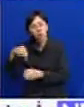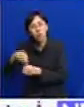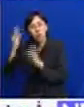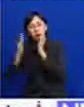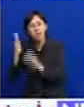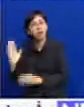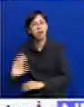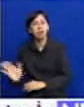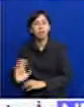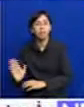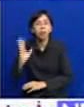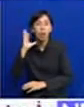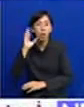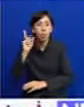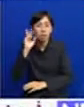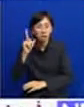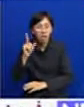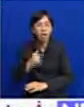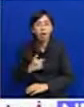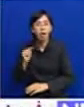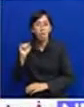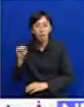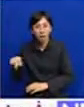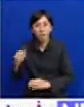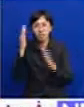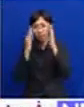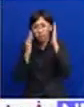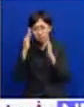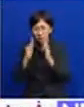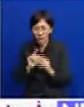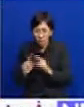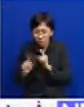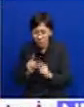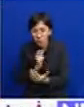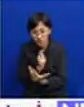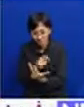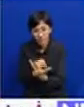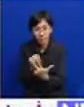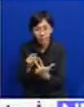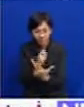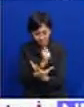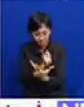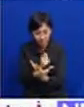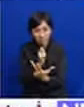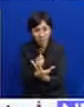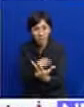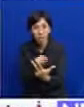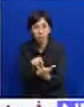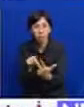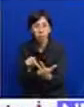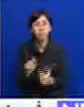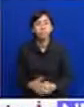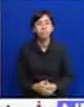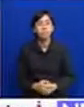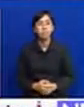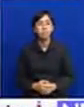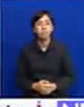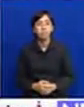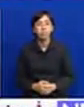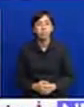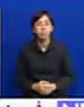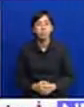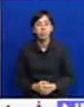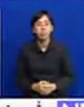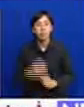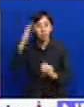วและในวันพรุ่งนี้จะเดินทางไปที่ประเทศมาเลเซียเพื่อสอบสวนผู้ต้องสงสัยทั้ง3คนพลตำรวจเอกสมยศพุ่มพันธ์ม่